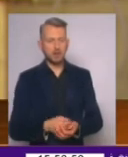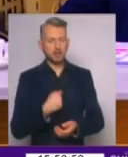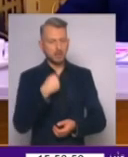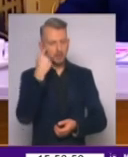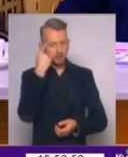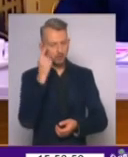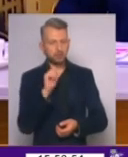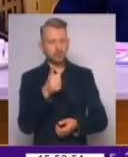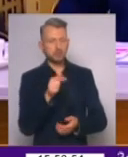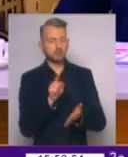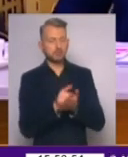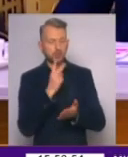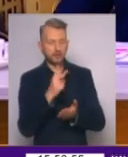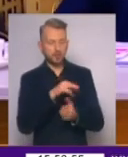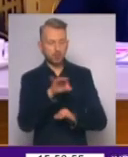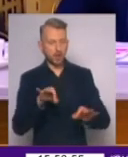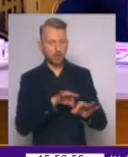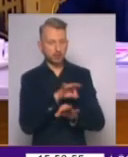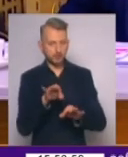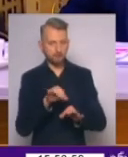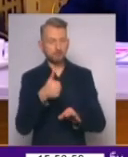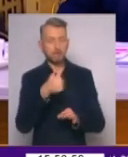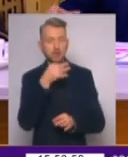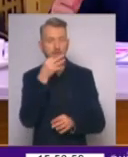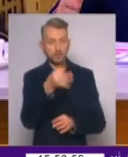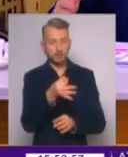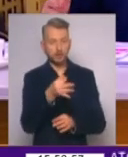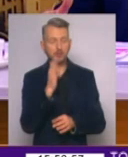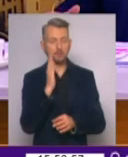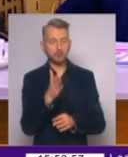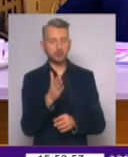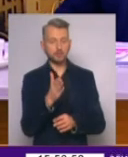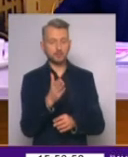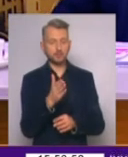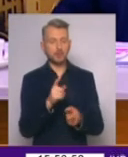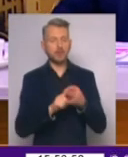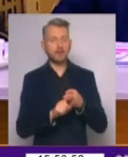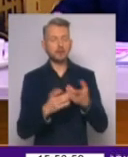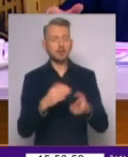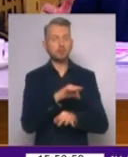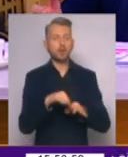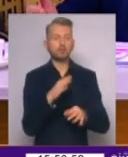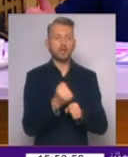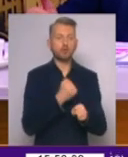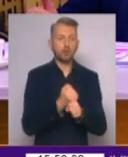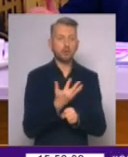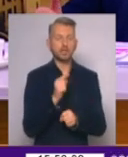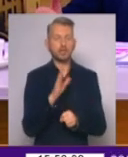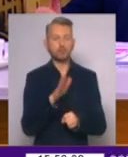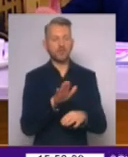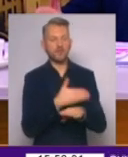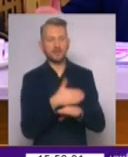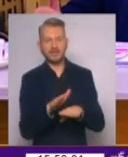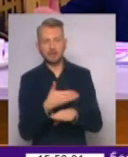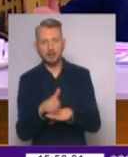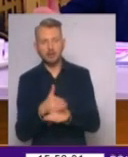маємо подивитися на проєкт. І перша відповідь – це буде надано тим, який проєкт буде розроблений, скільки там буде відділень, яке